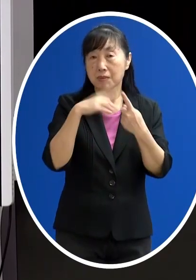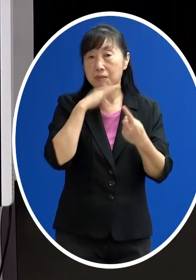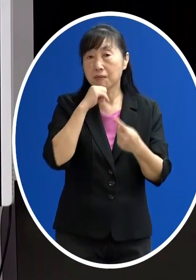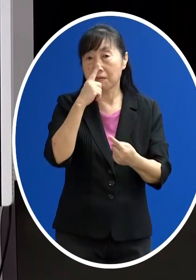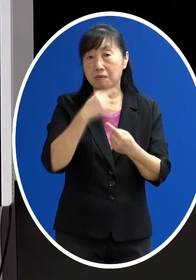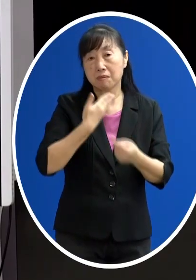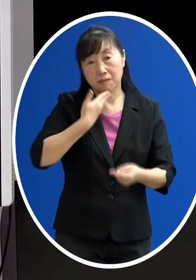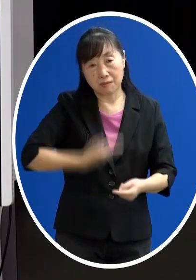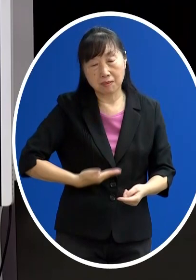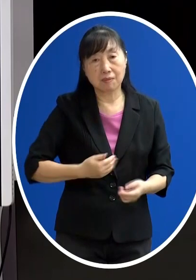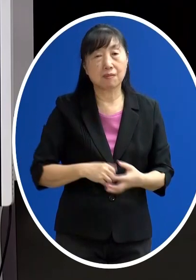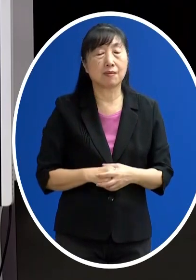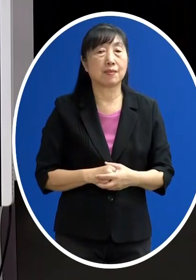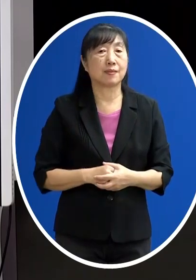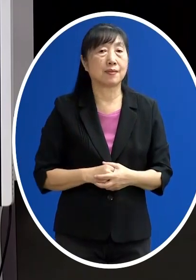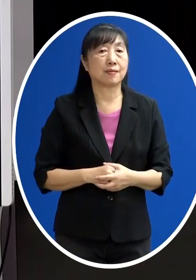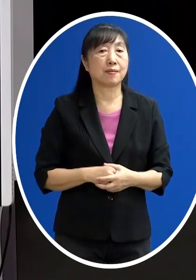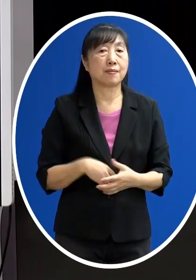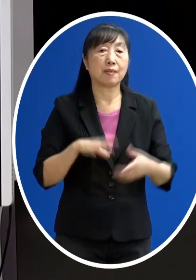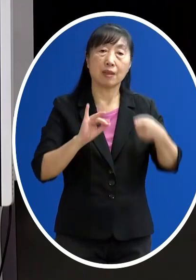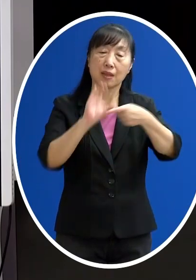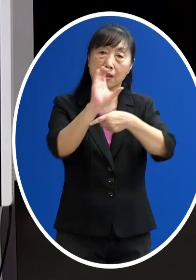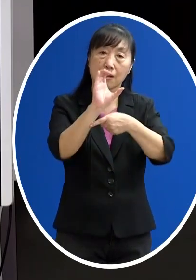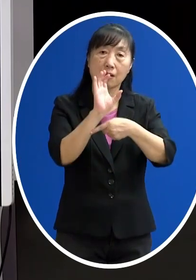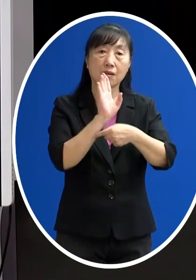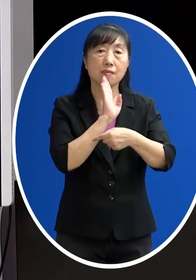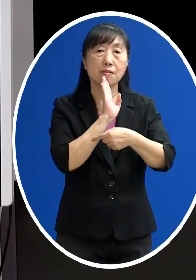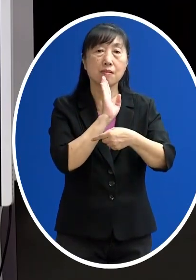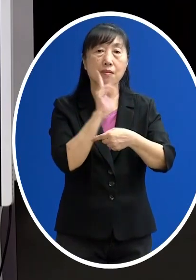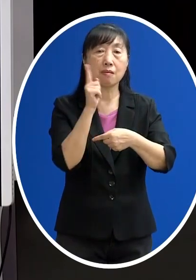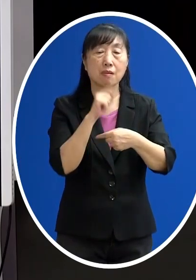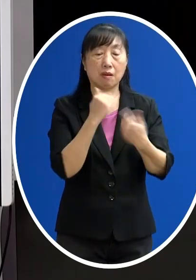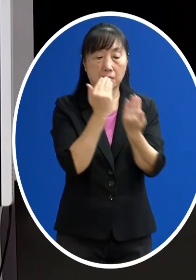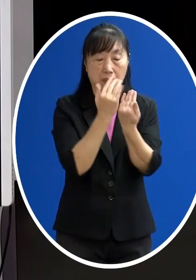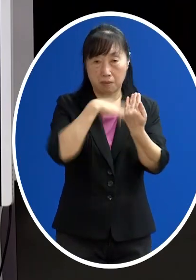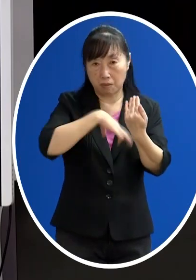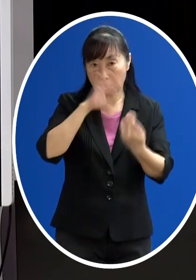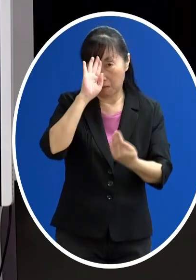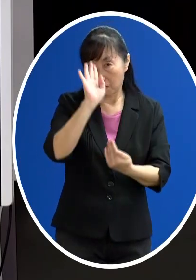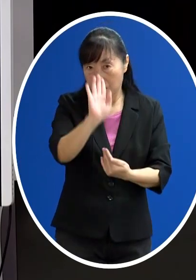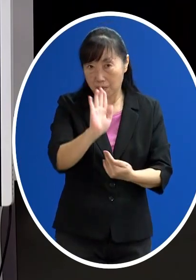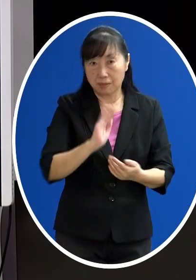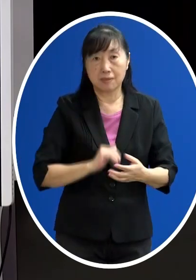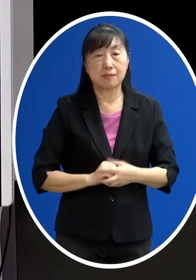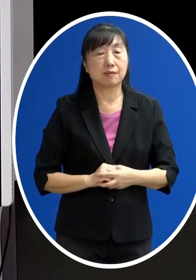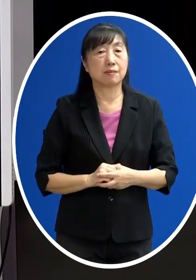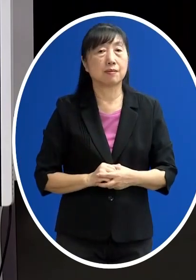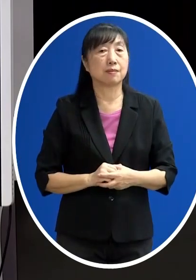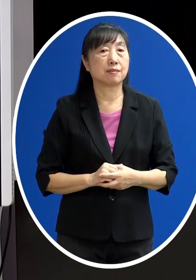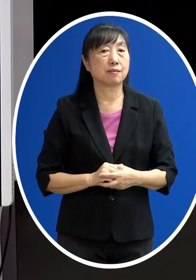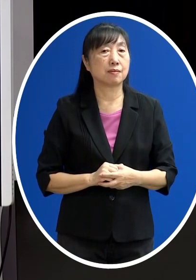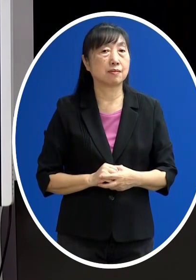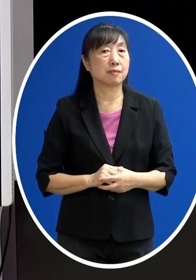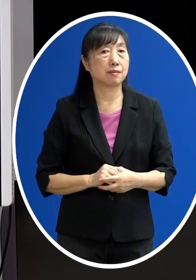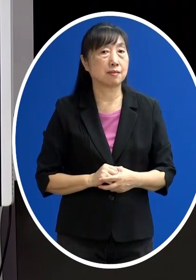外就是他们大概90%都是有所谓的潜在疾病这样的一个状况。下一张。